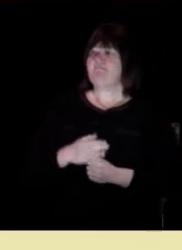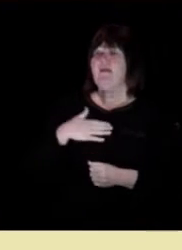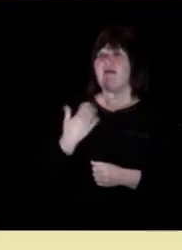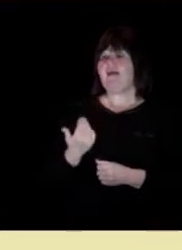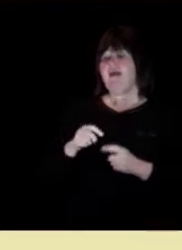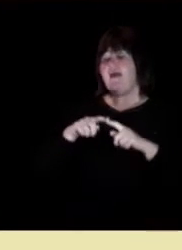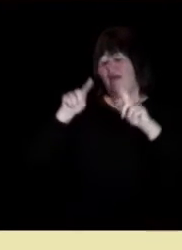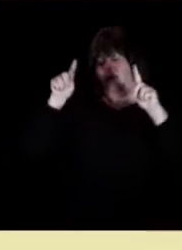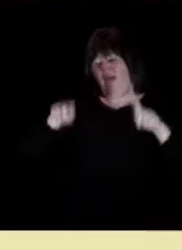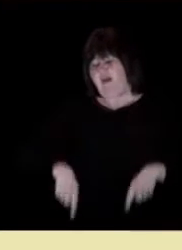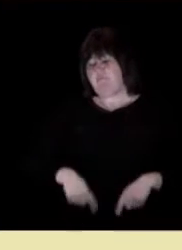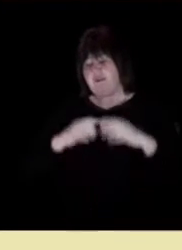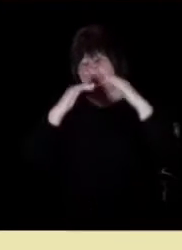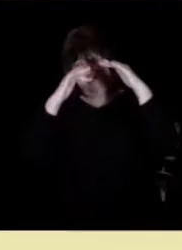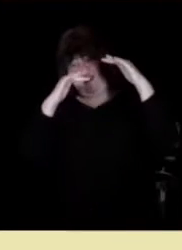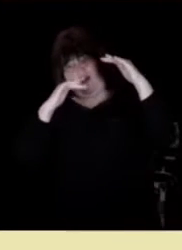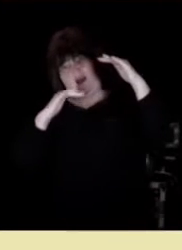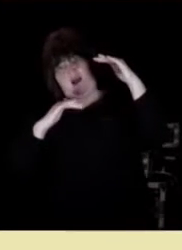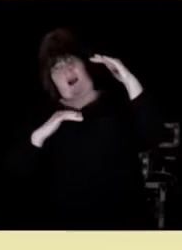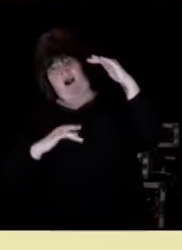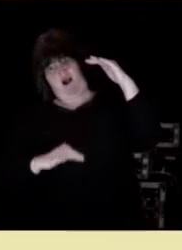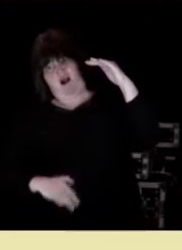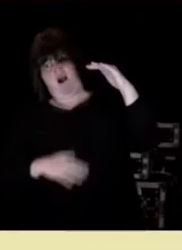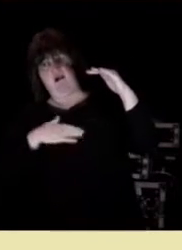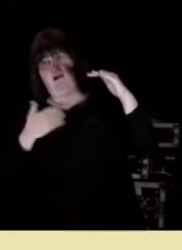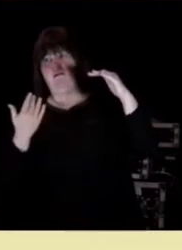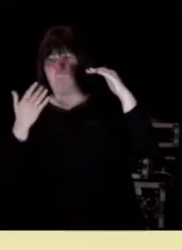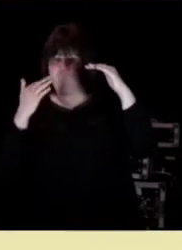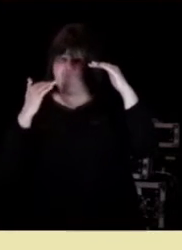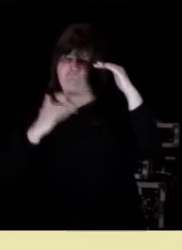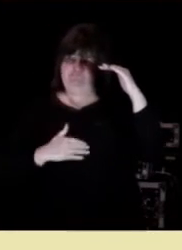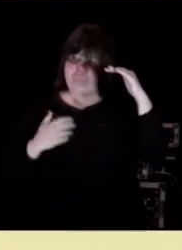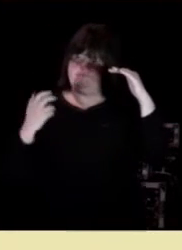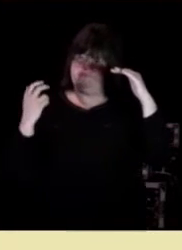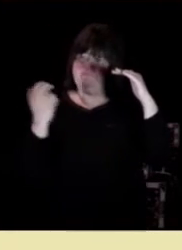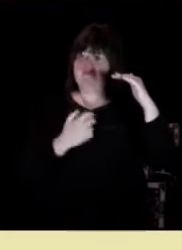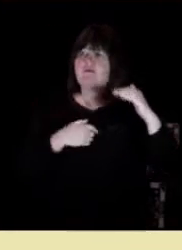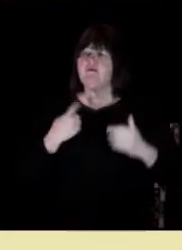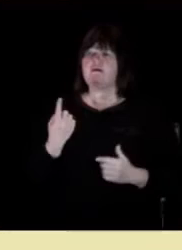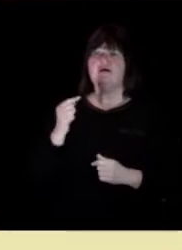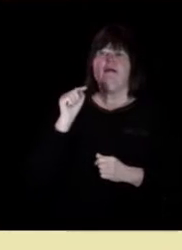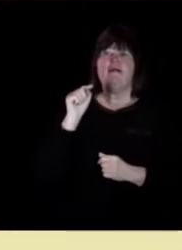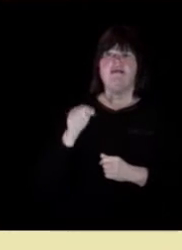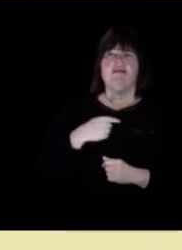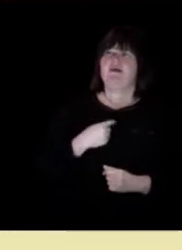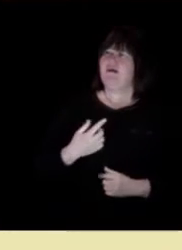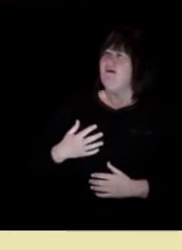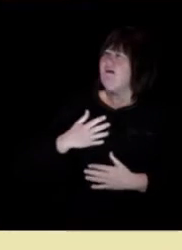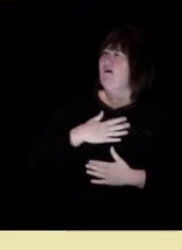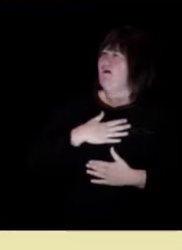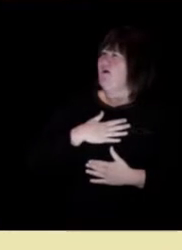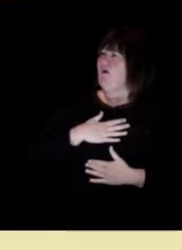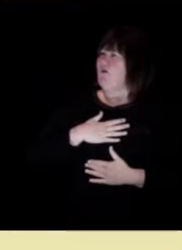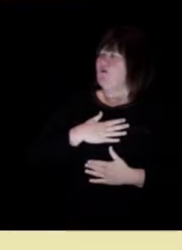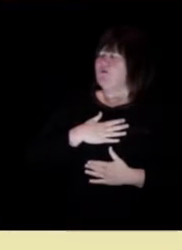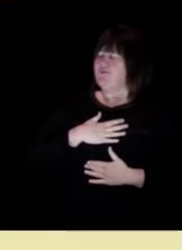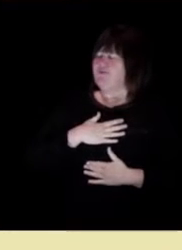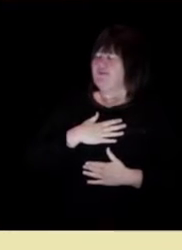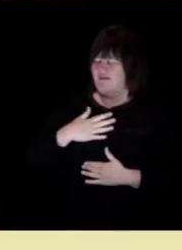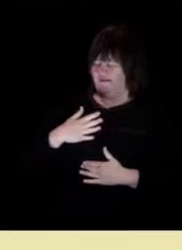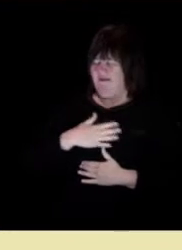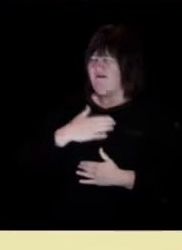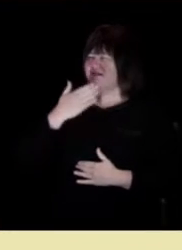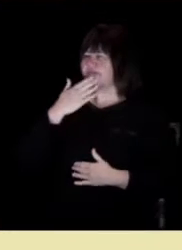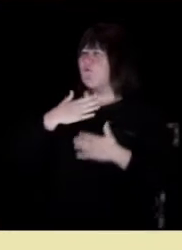Epikrisen var lång som ett ont år. Det är gott jag har så god hälsa,